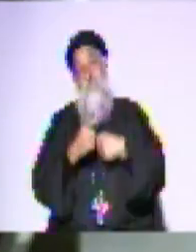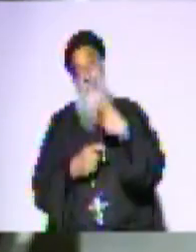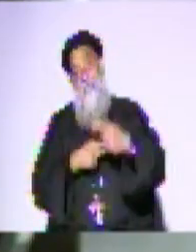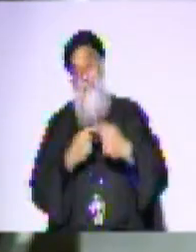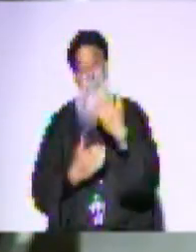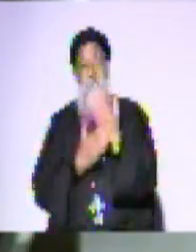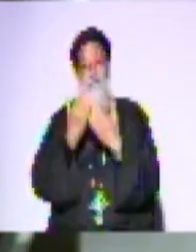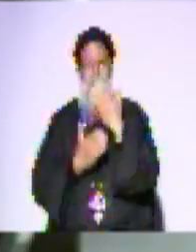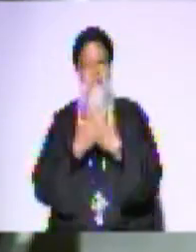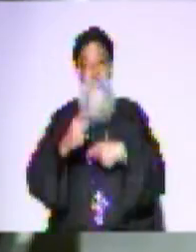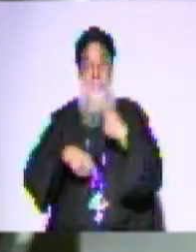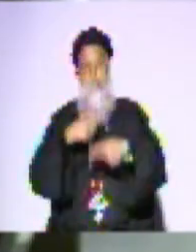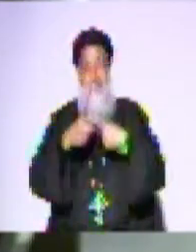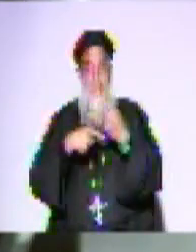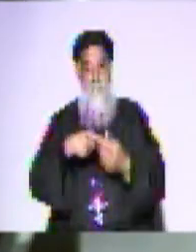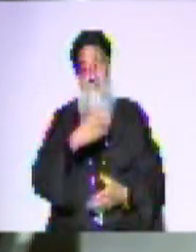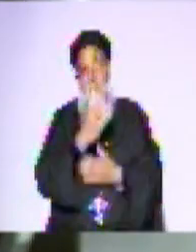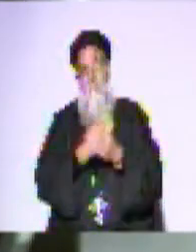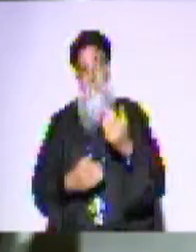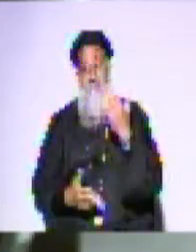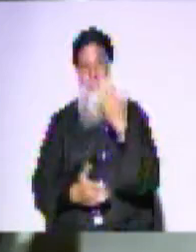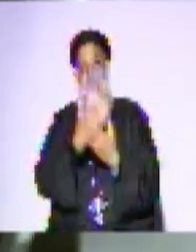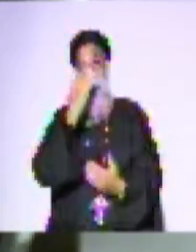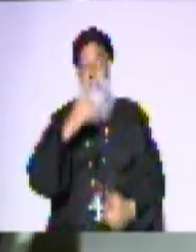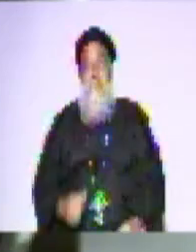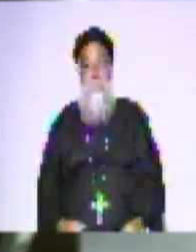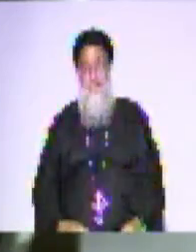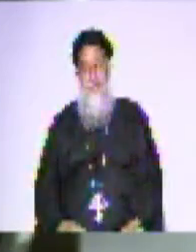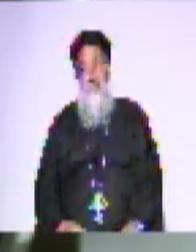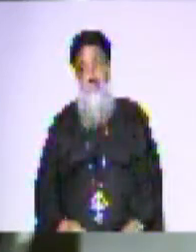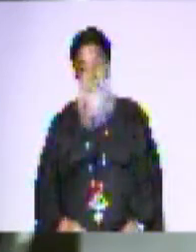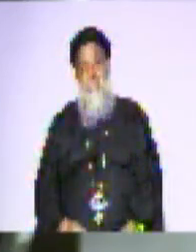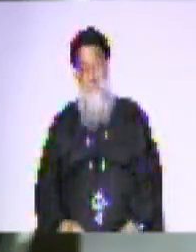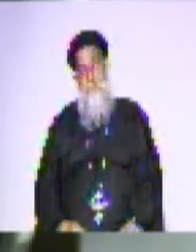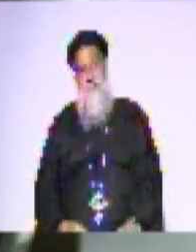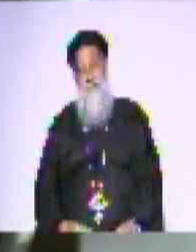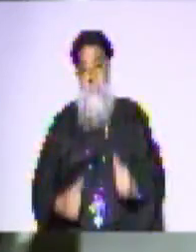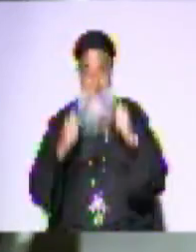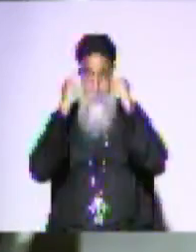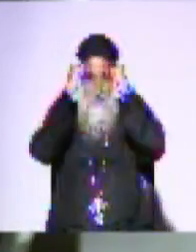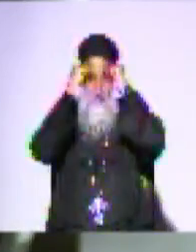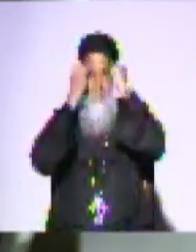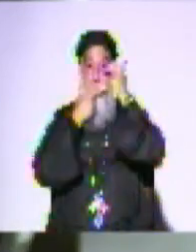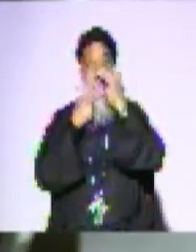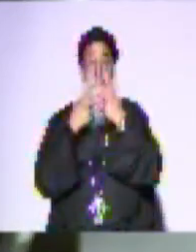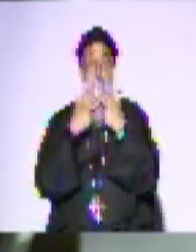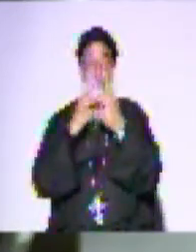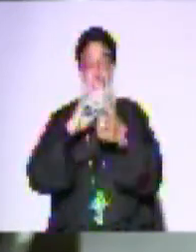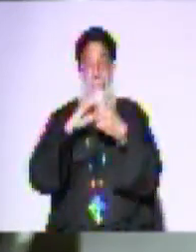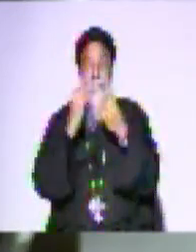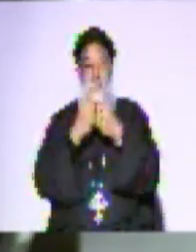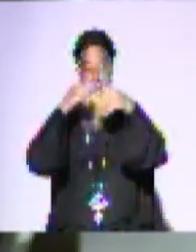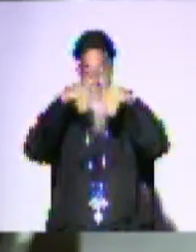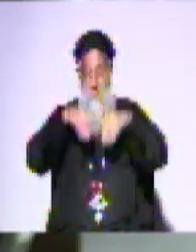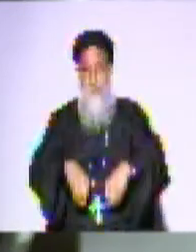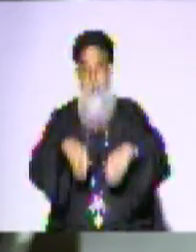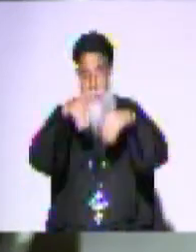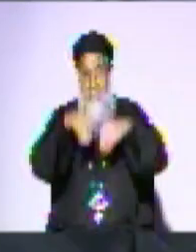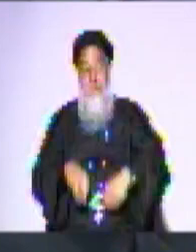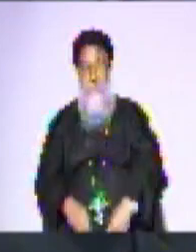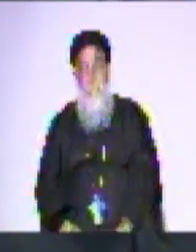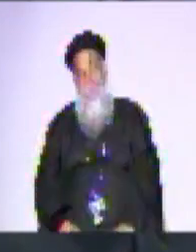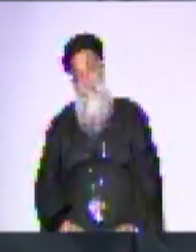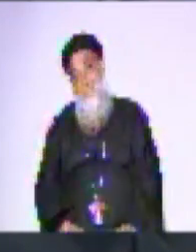ويتجدد هذا الميلاد الجديد بالتوبة. فالتوبة مرتبطة بالمعمودية. أيوه. يعني